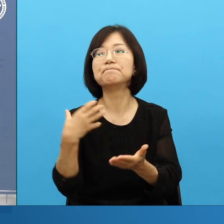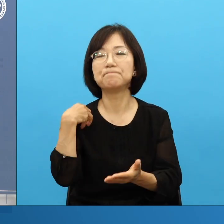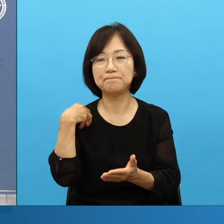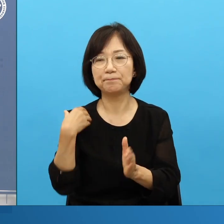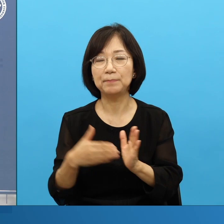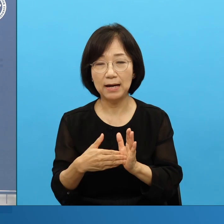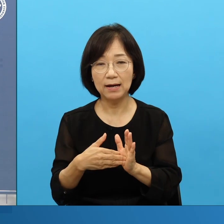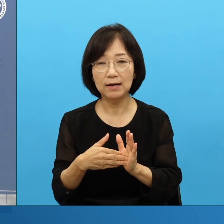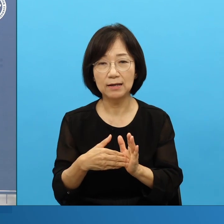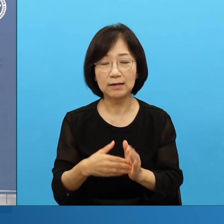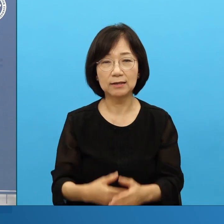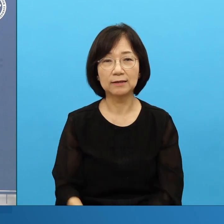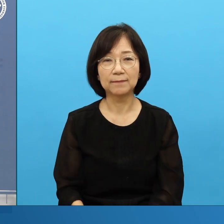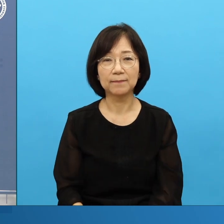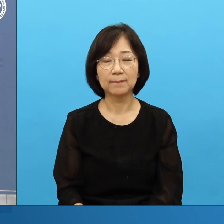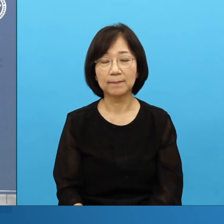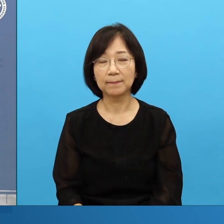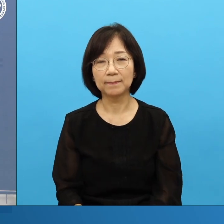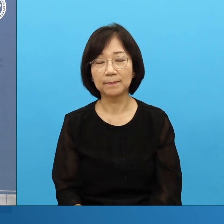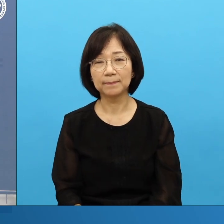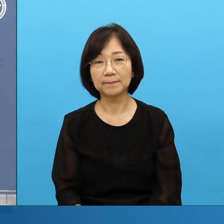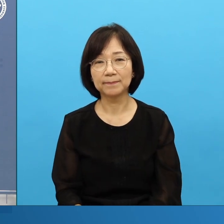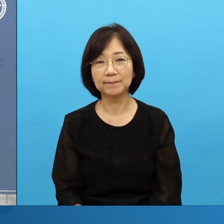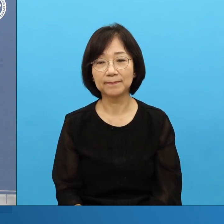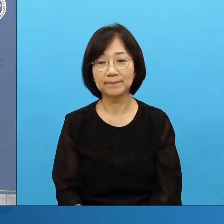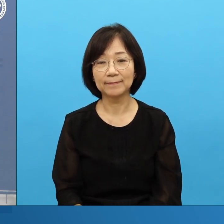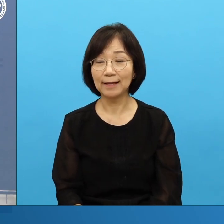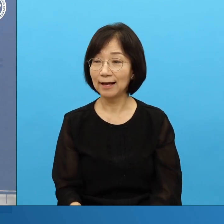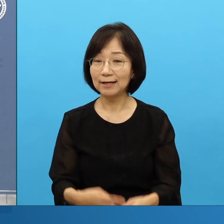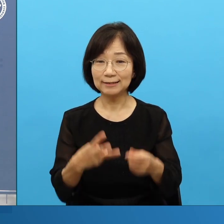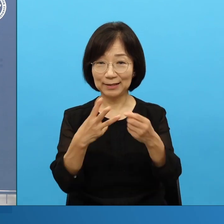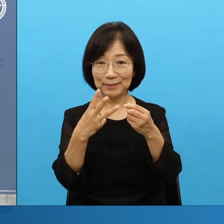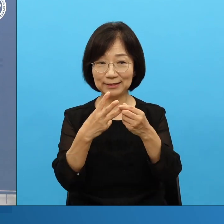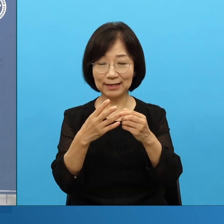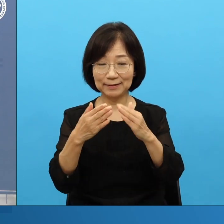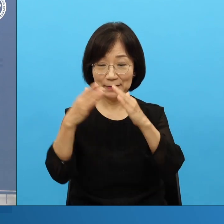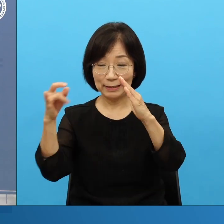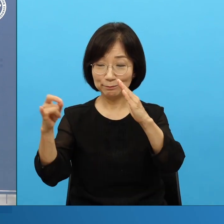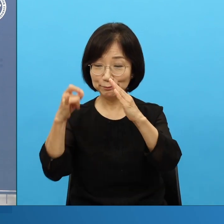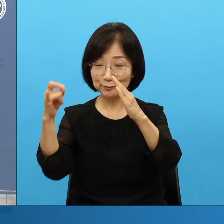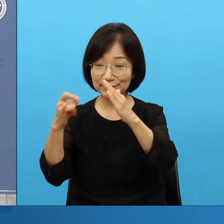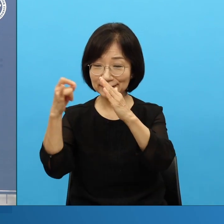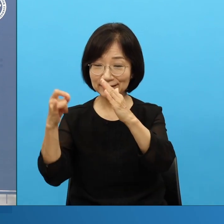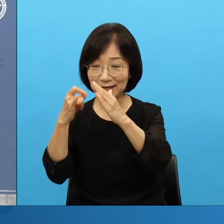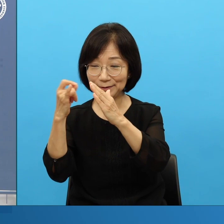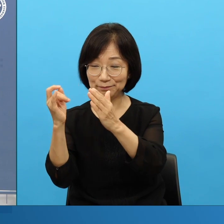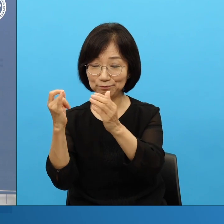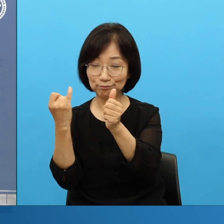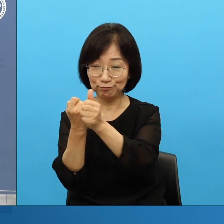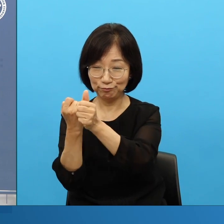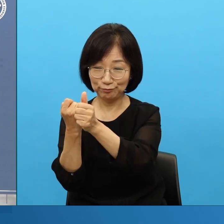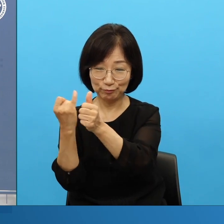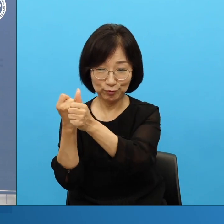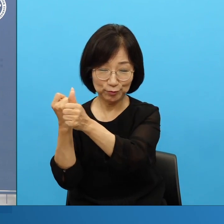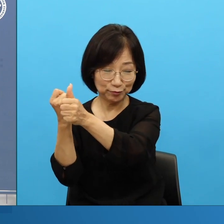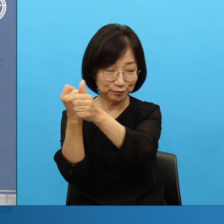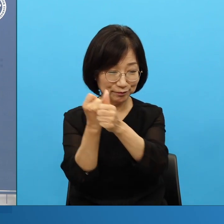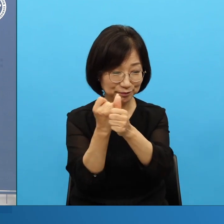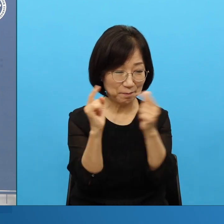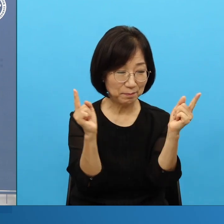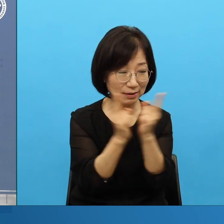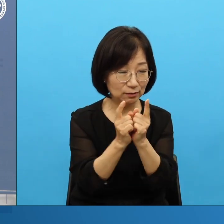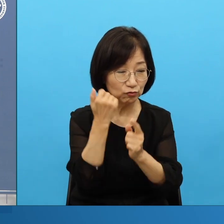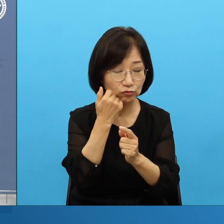up and restore Rome. 마지막으로 뭡니까? Then lastly, what do 이 we see? 브리스가를 만난 바울을 통해서요, 이 어마어마한 게 전달된 겁니다.